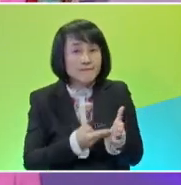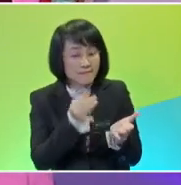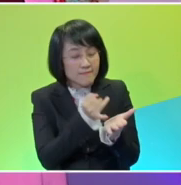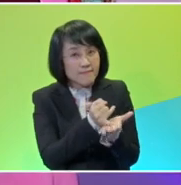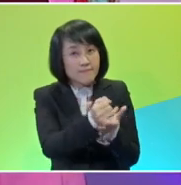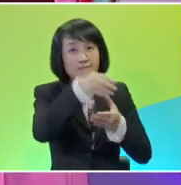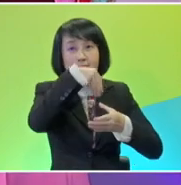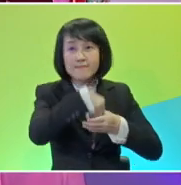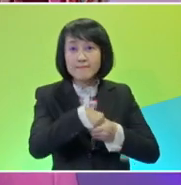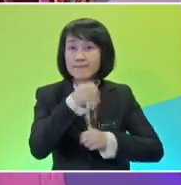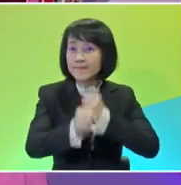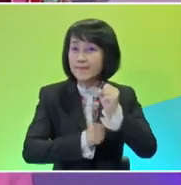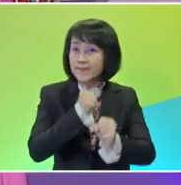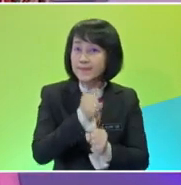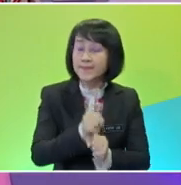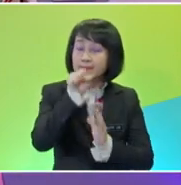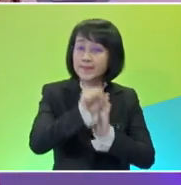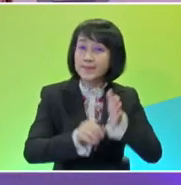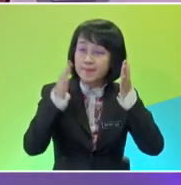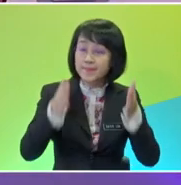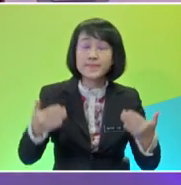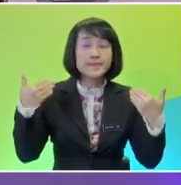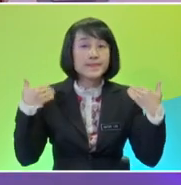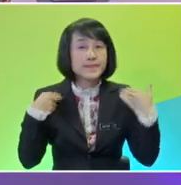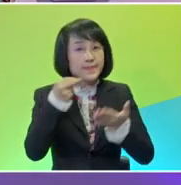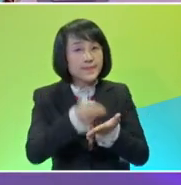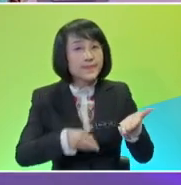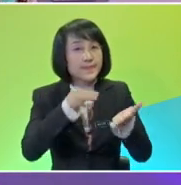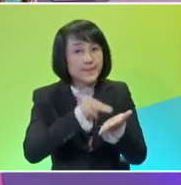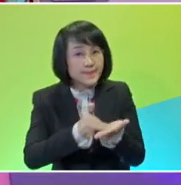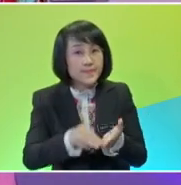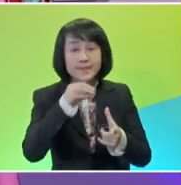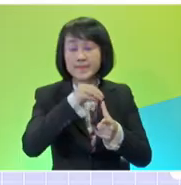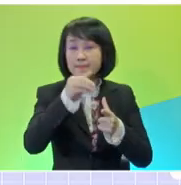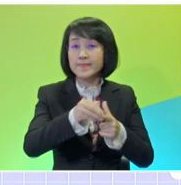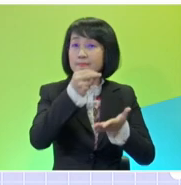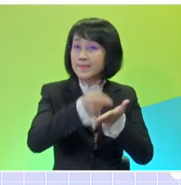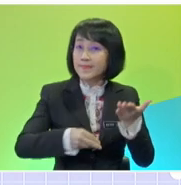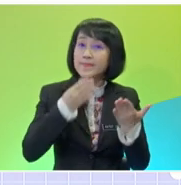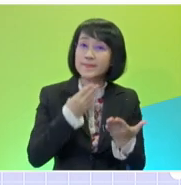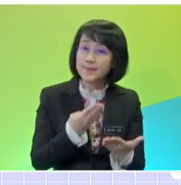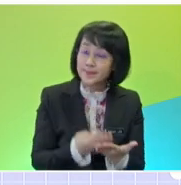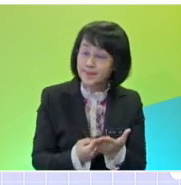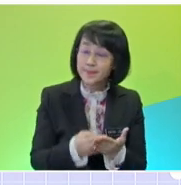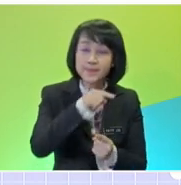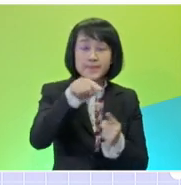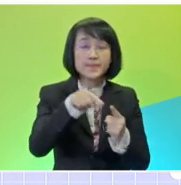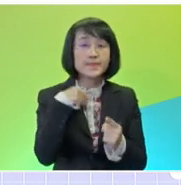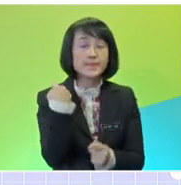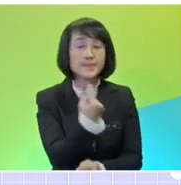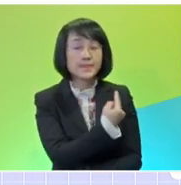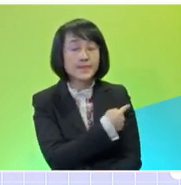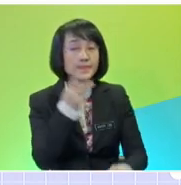sifat dan sikap seseorang yang ada nilai murni atau nilai baik bila kita berkata tentang